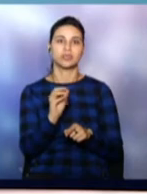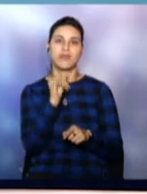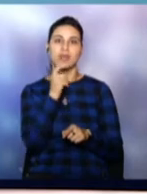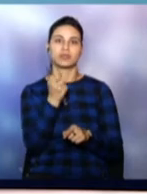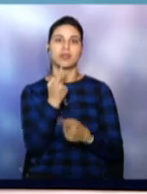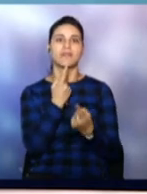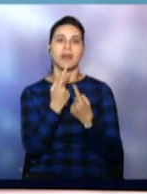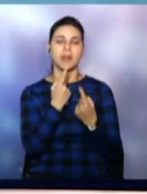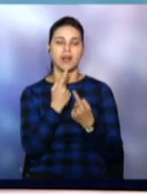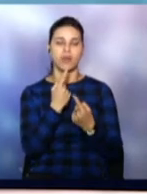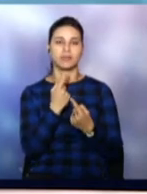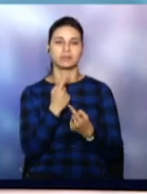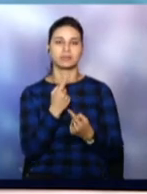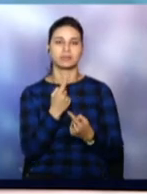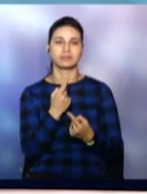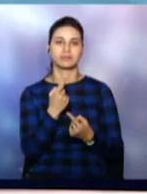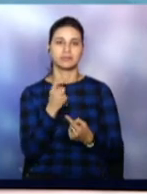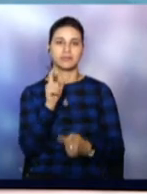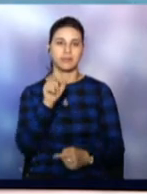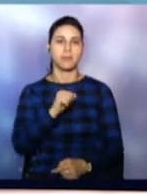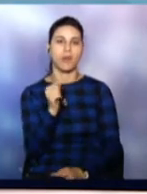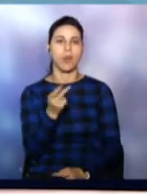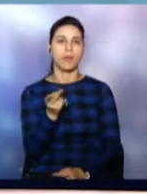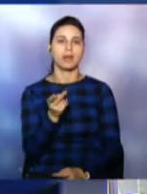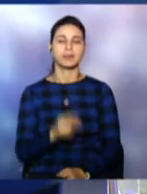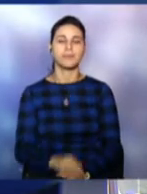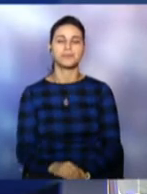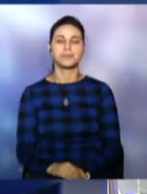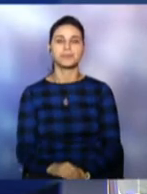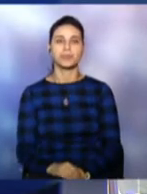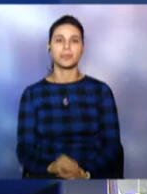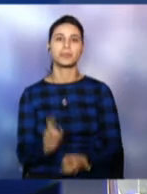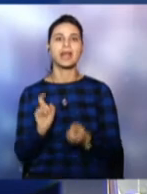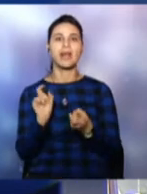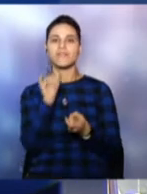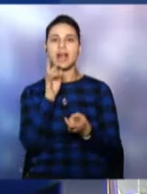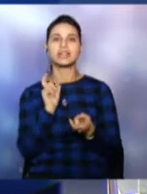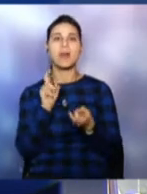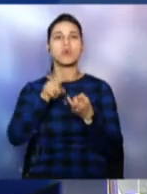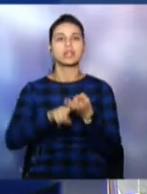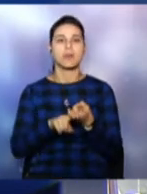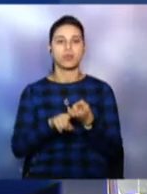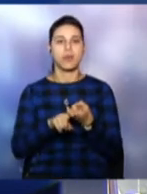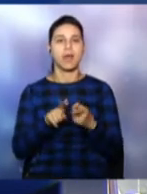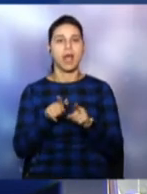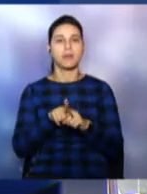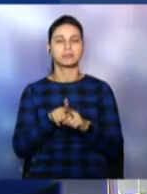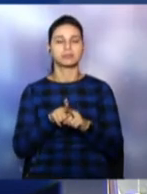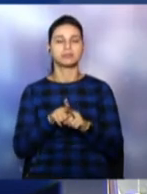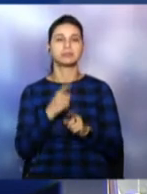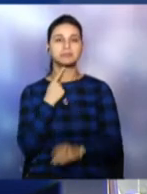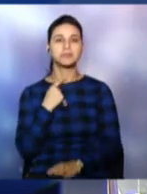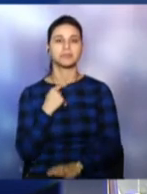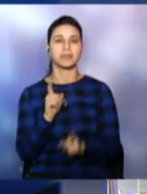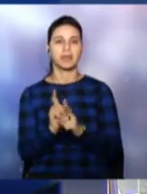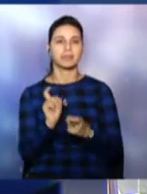როდესაც თქვა შეიძლება ისაუბროს სხვა სხვა საკუთრივ დამოკიდებულების დიაგნოზს. მე დავუბრუნდები კიდევ ერთხელ დაგისვათ ამ კითხვას.